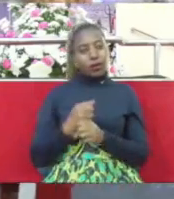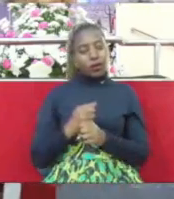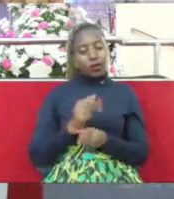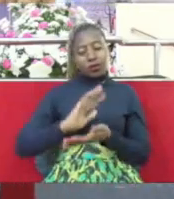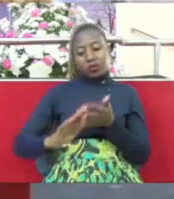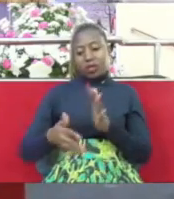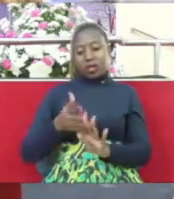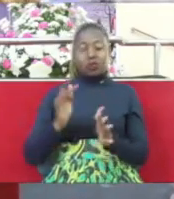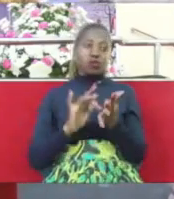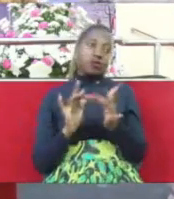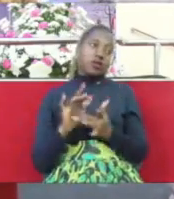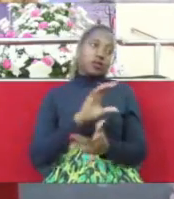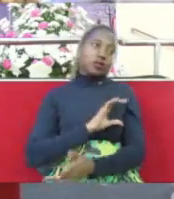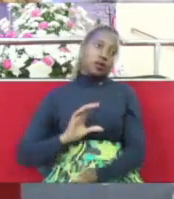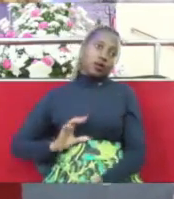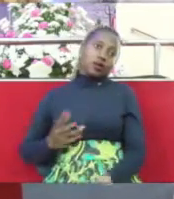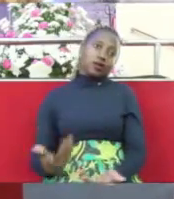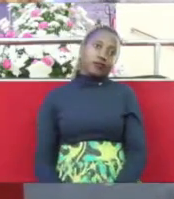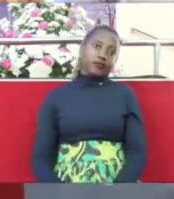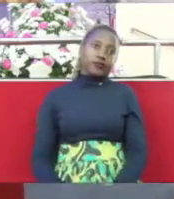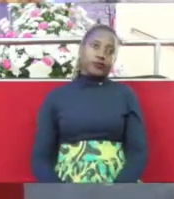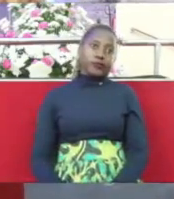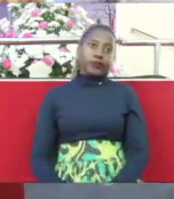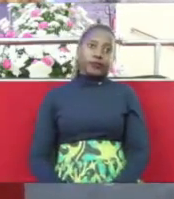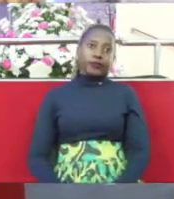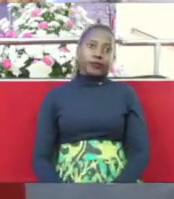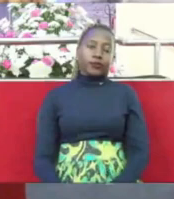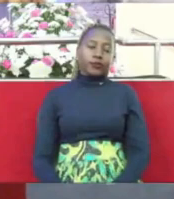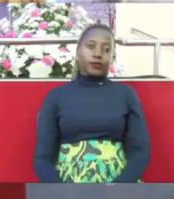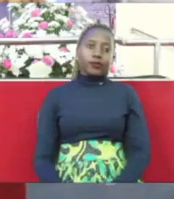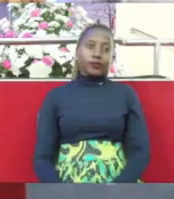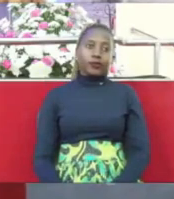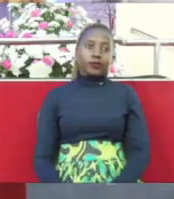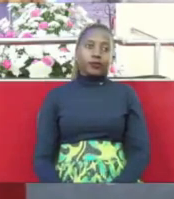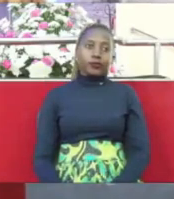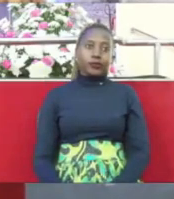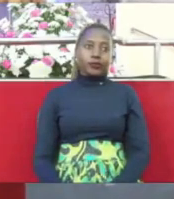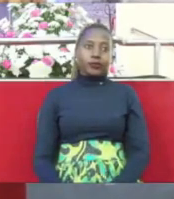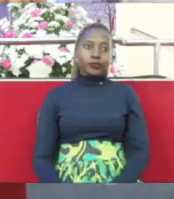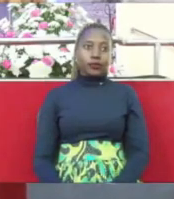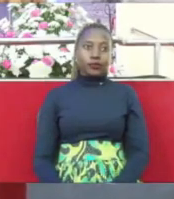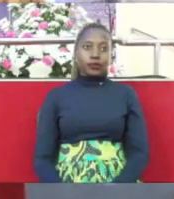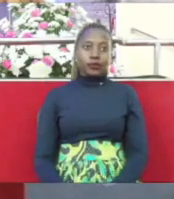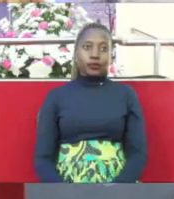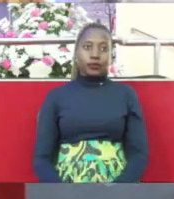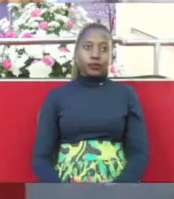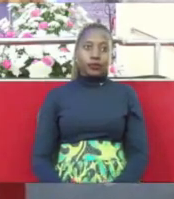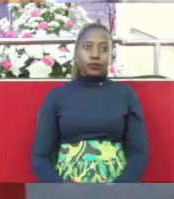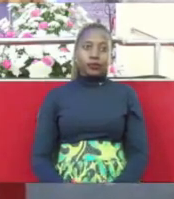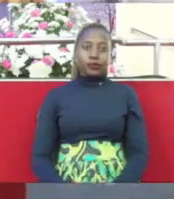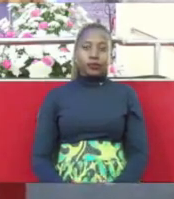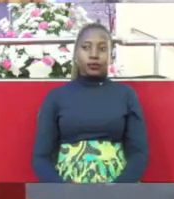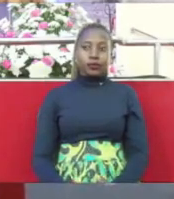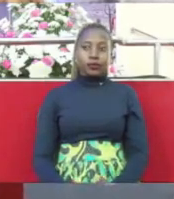Jesus Christ. Huenda ilikuwa ni kanisa kama hili ambao tunajua ratiba yetu yote, jinsi tunavyoanza kwa maombi, tunasifu, nachukua meza ya Bwana,